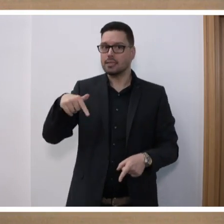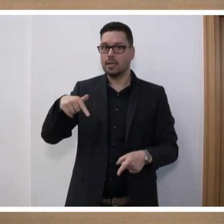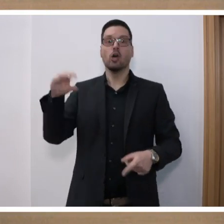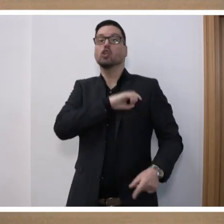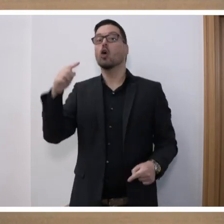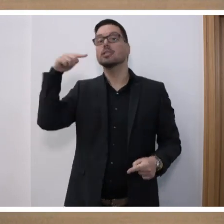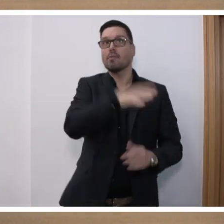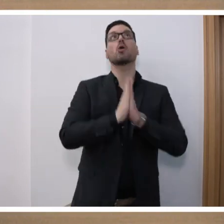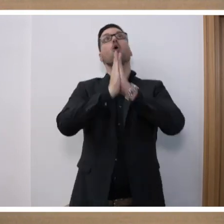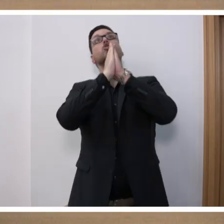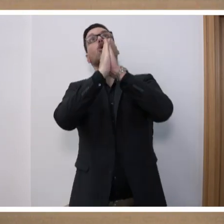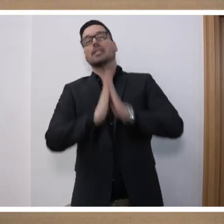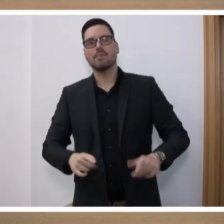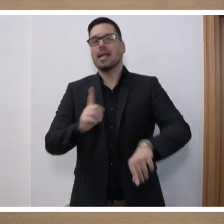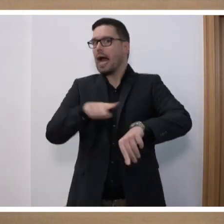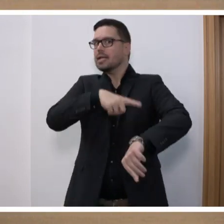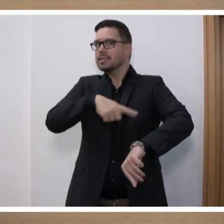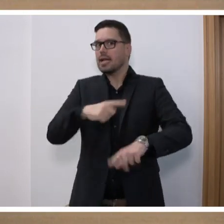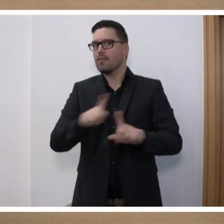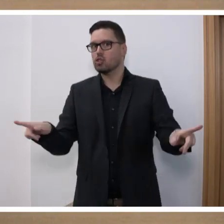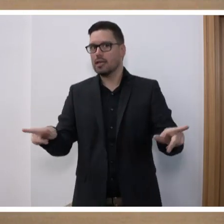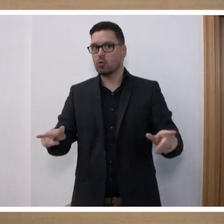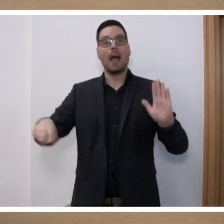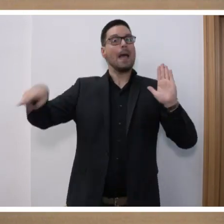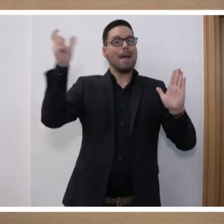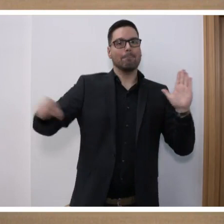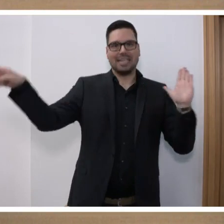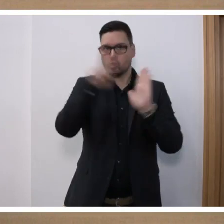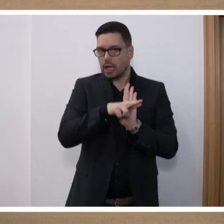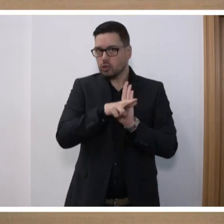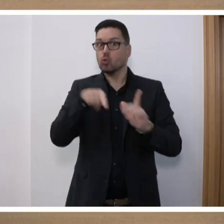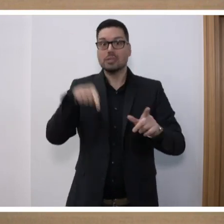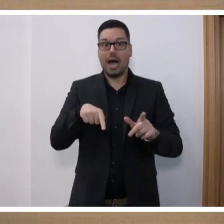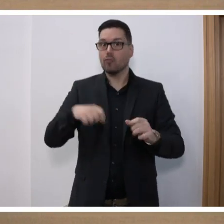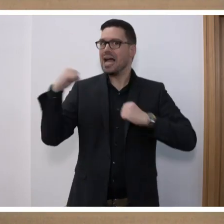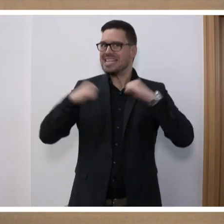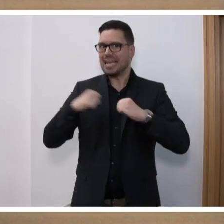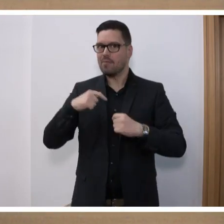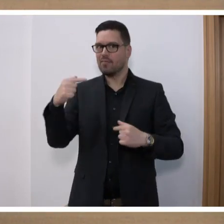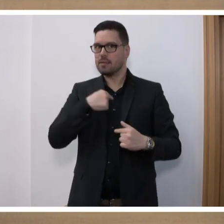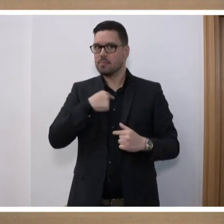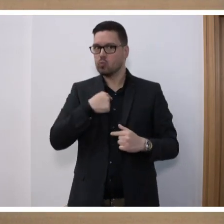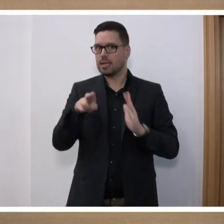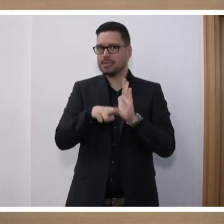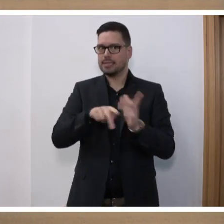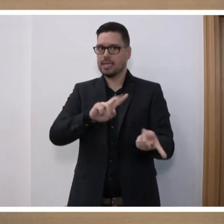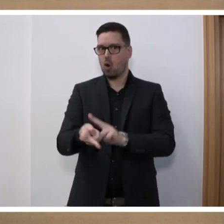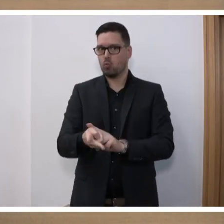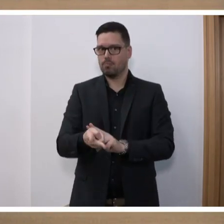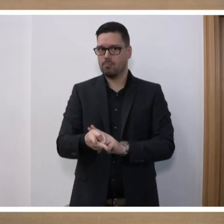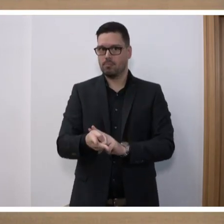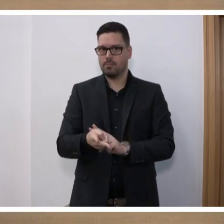es ist um Gottes Willen keine Zeitverschwendung, es ist Menschenrecht, und dafür treten wir heute mit unserer Gesetzesänderung ein.